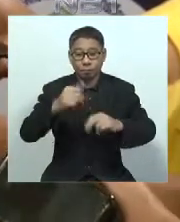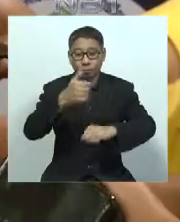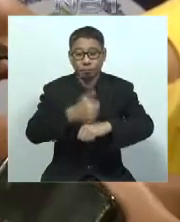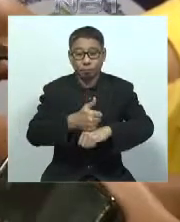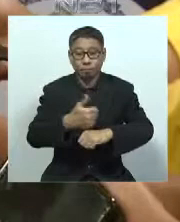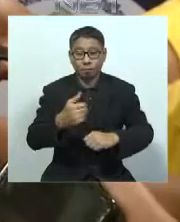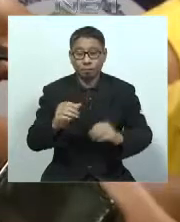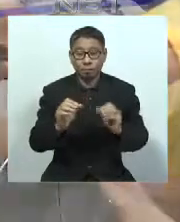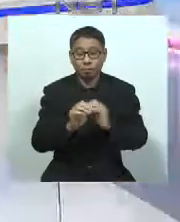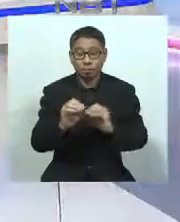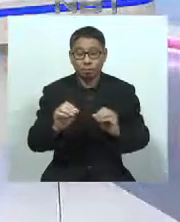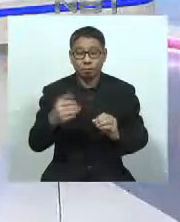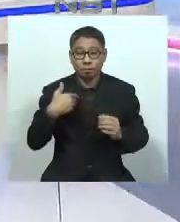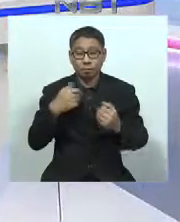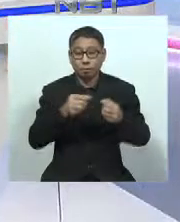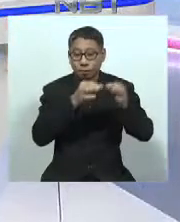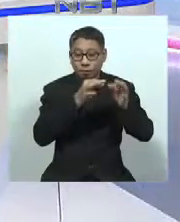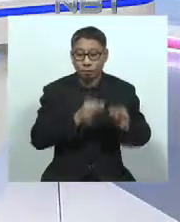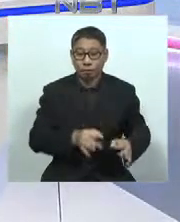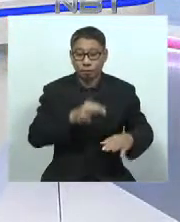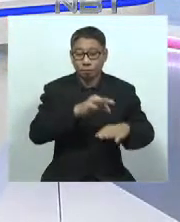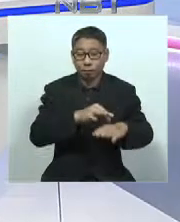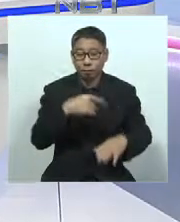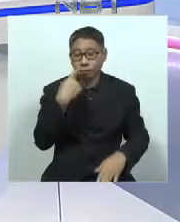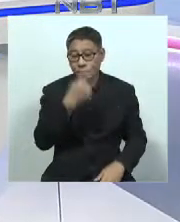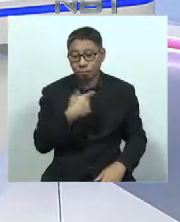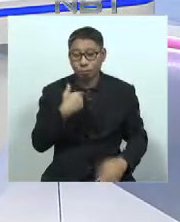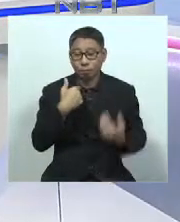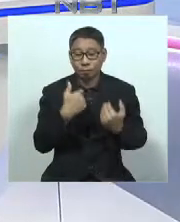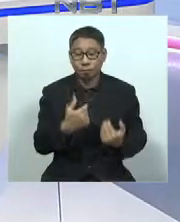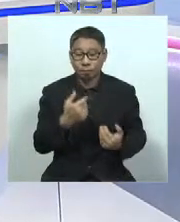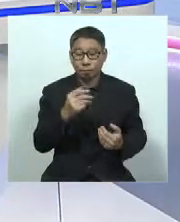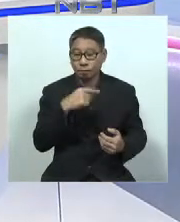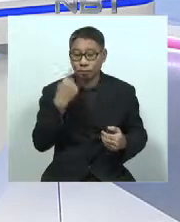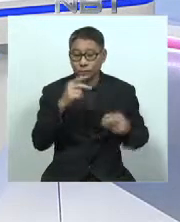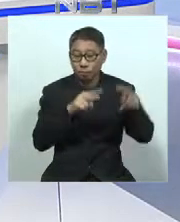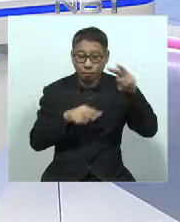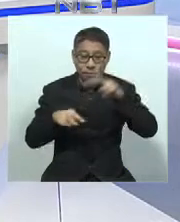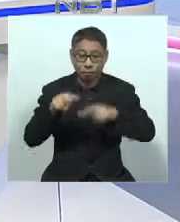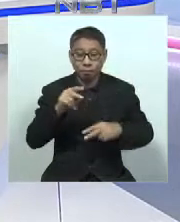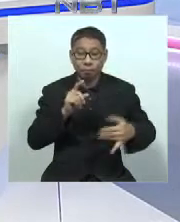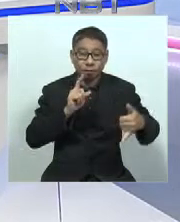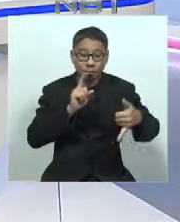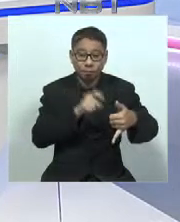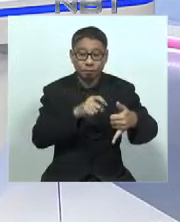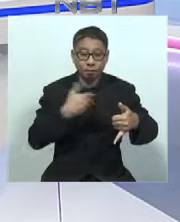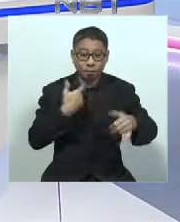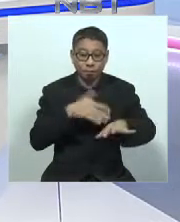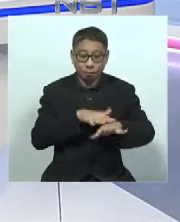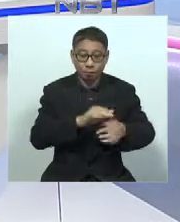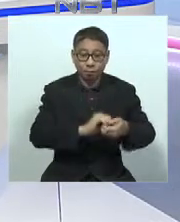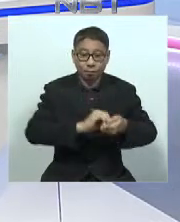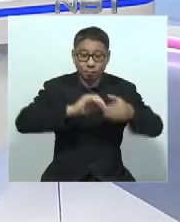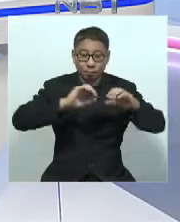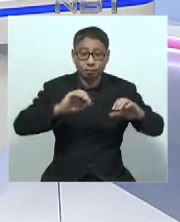ยังไม่ได้มีการตกลงว่าตำแหน่งนี้เป็นใครใครจะเป็นคนดูแลเขาก็เลยไปถามพรรคร่วมรัฐบ